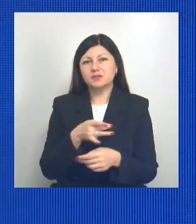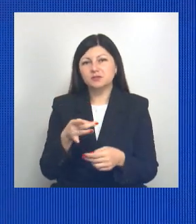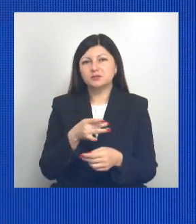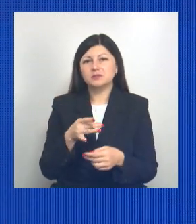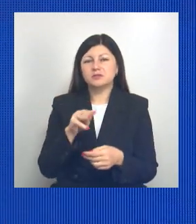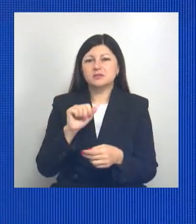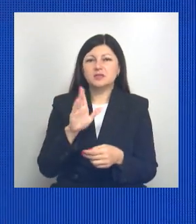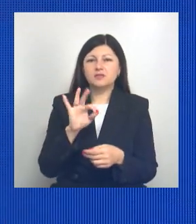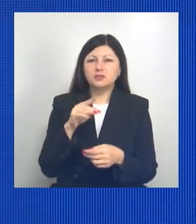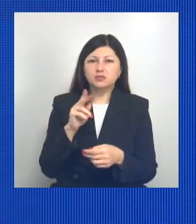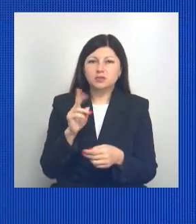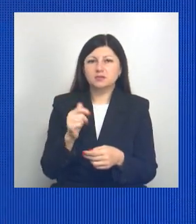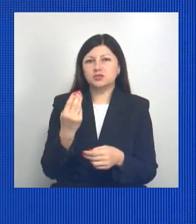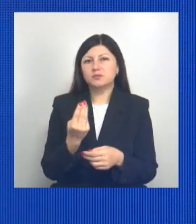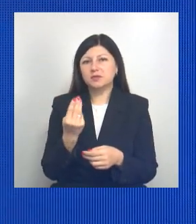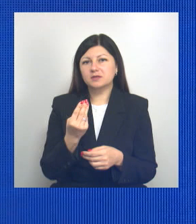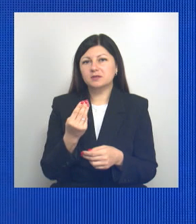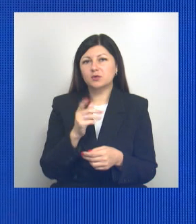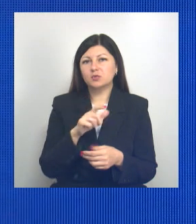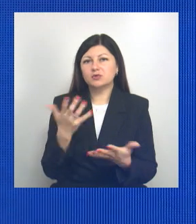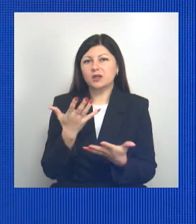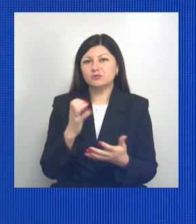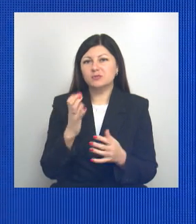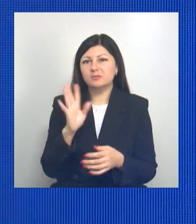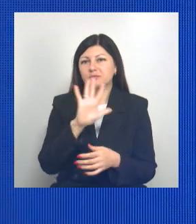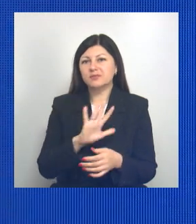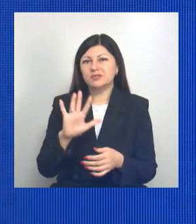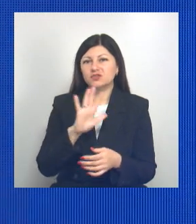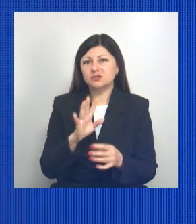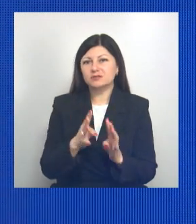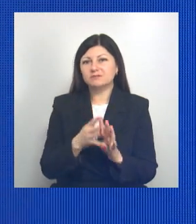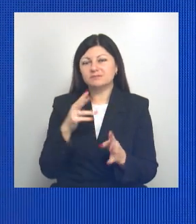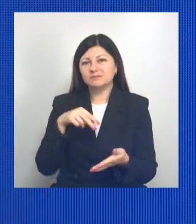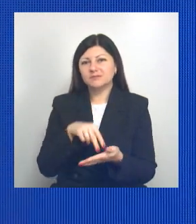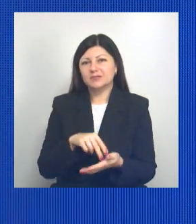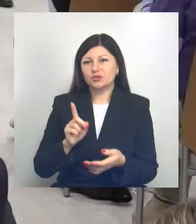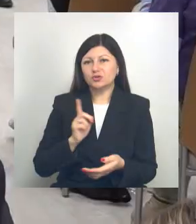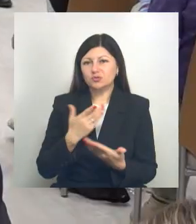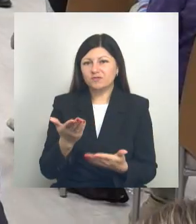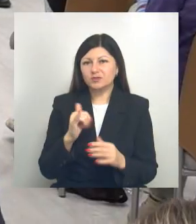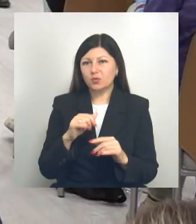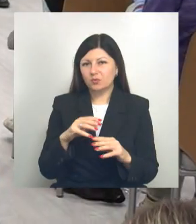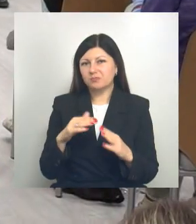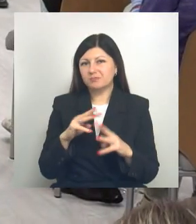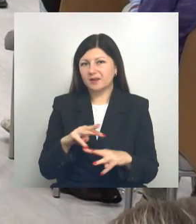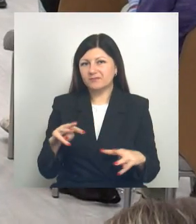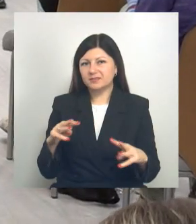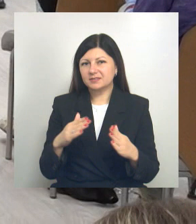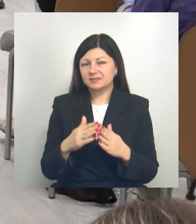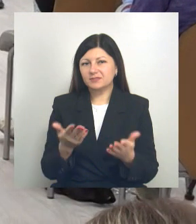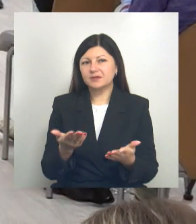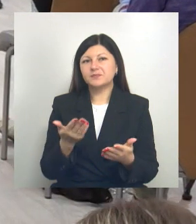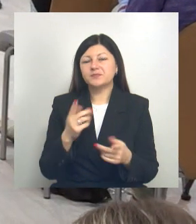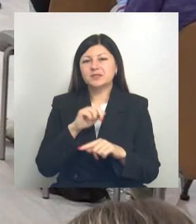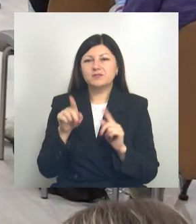в Таволжанку, в Шебекино. Люди, которые с 5 часов утра ждут вас у правительства, тоже об этом все знают. Вот.